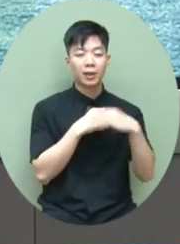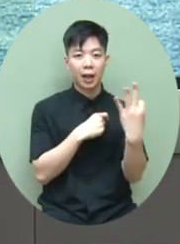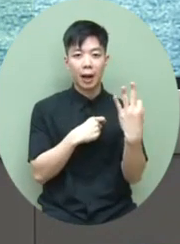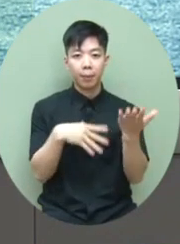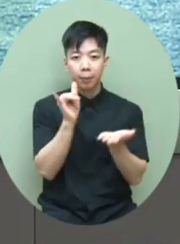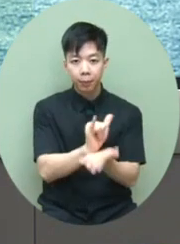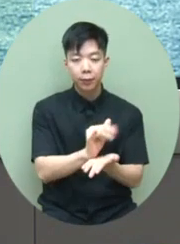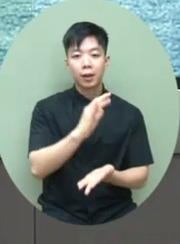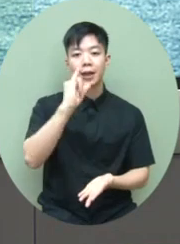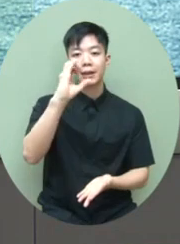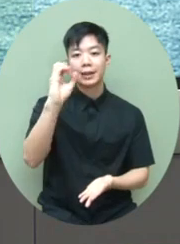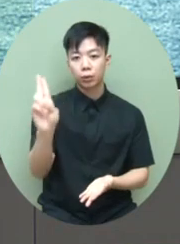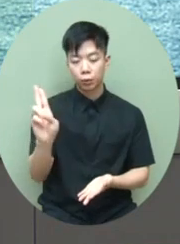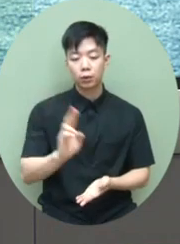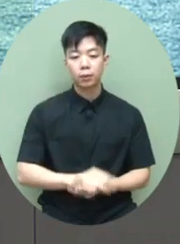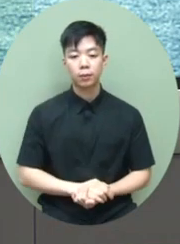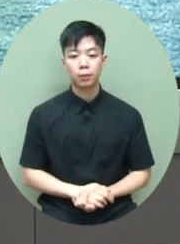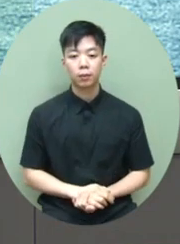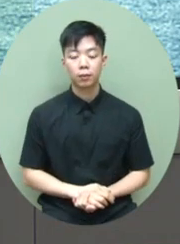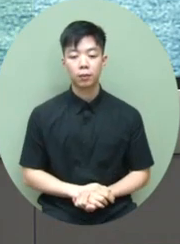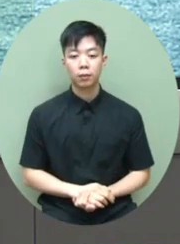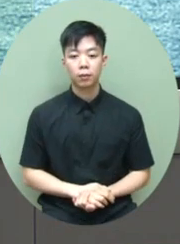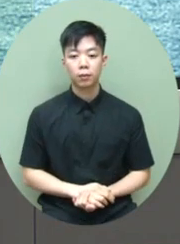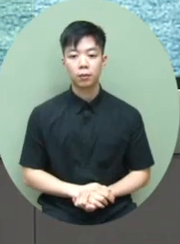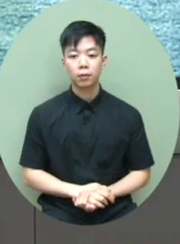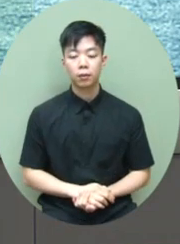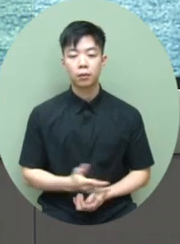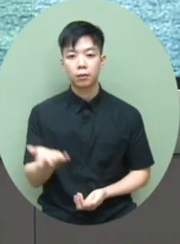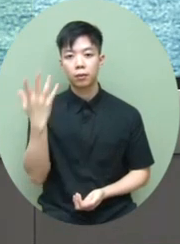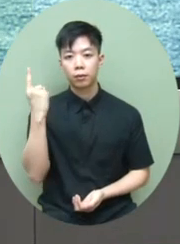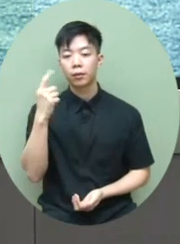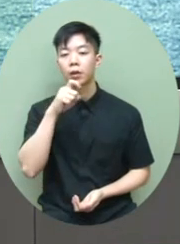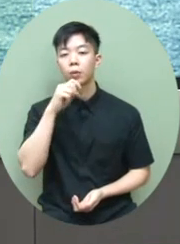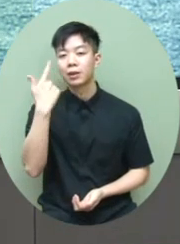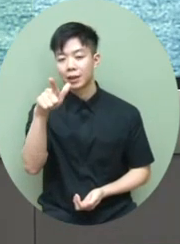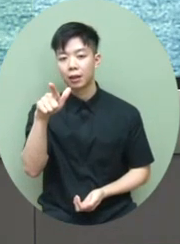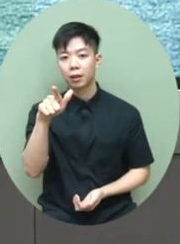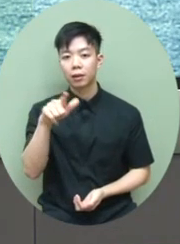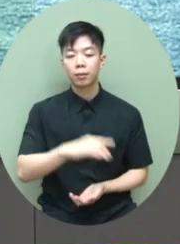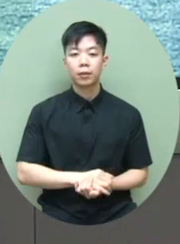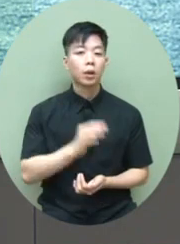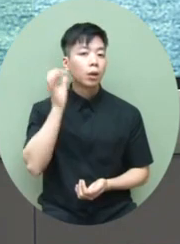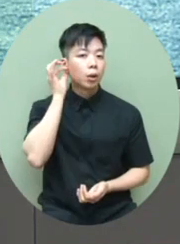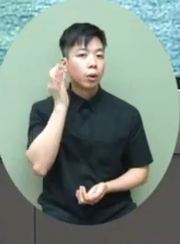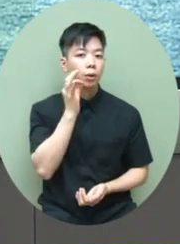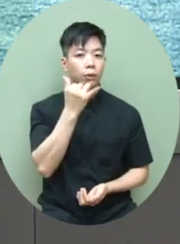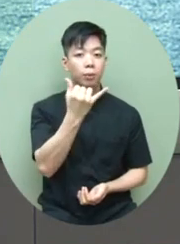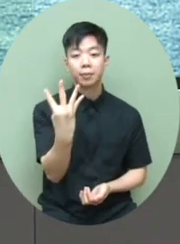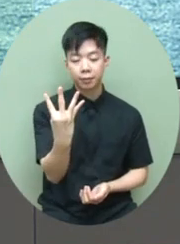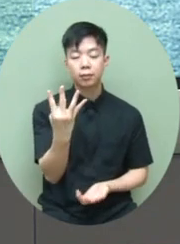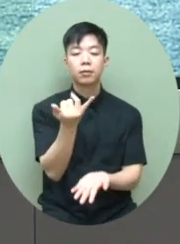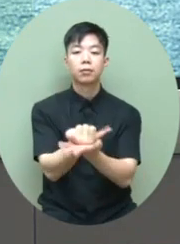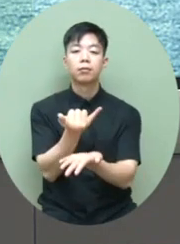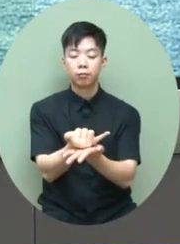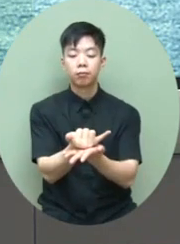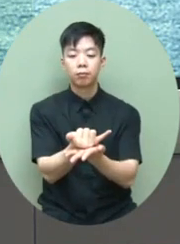切治療部嘅治療嘅。咁琴日咧就新呈報咗1名咧64歲嘅女病人離世，咁